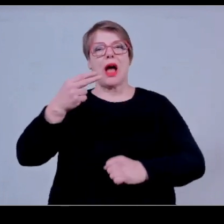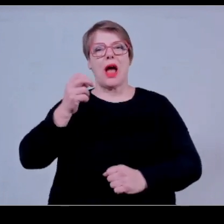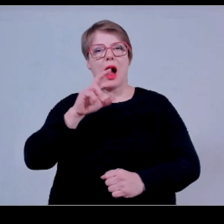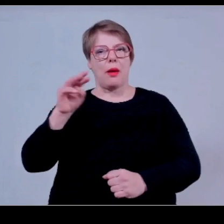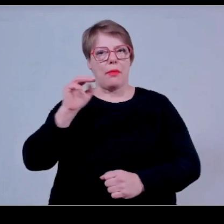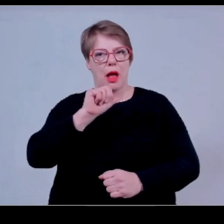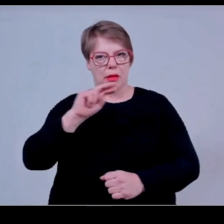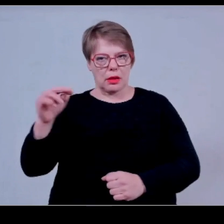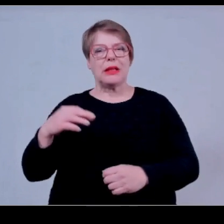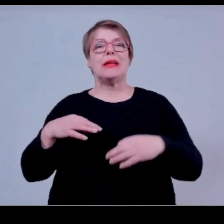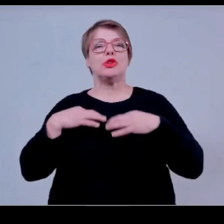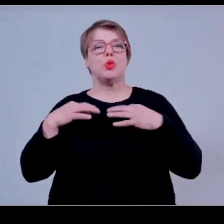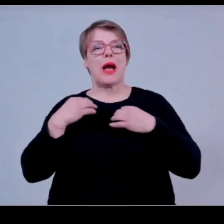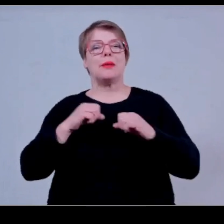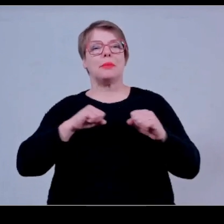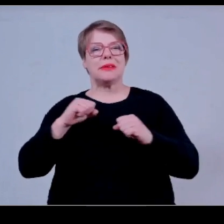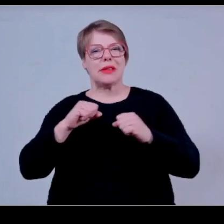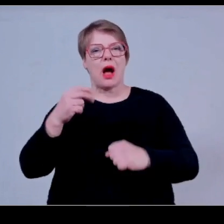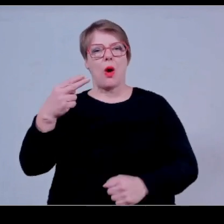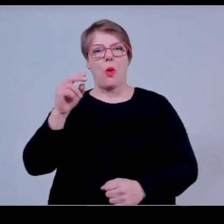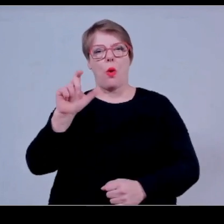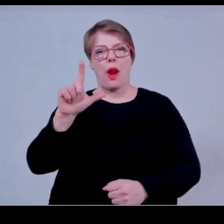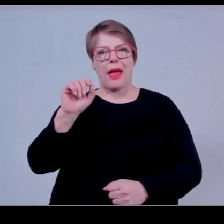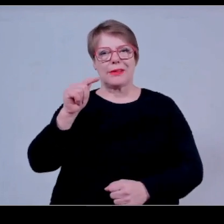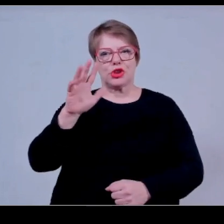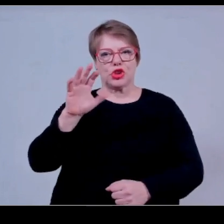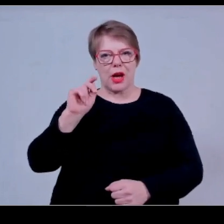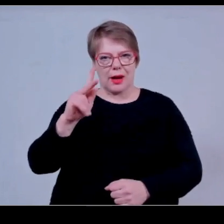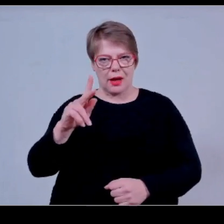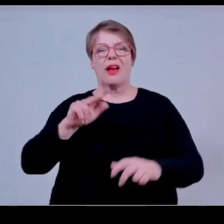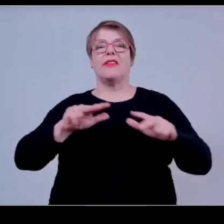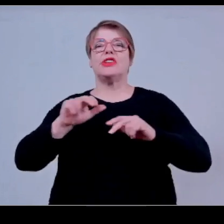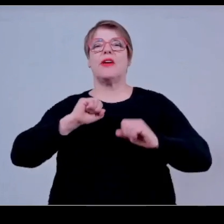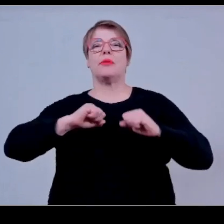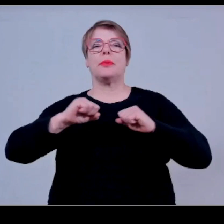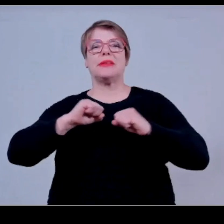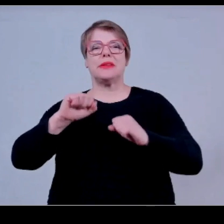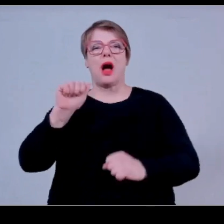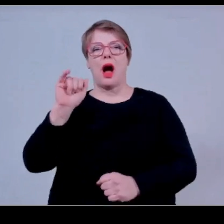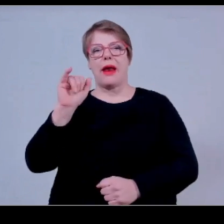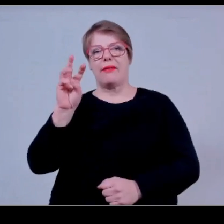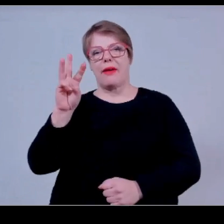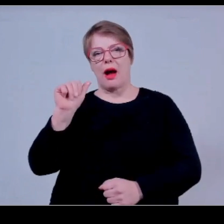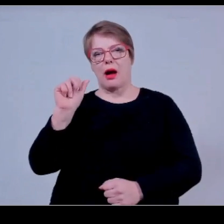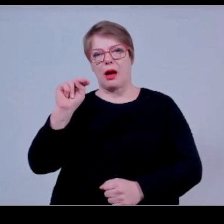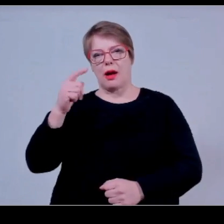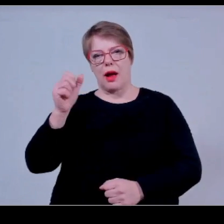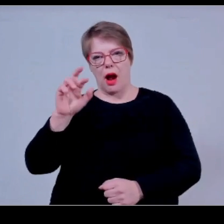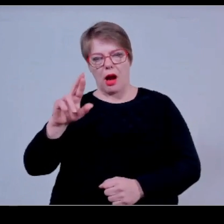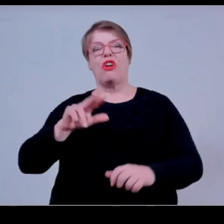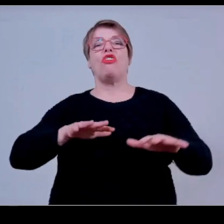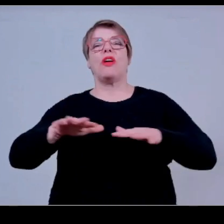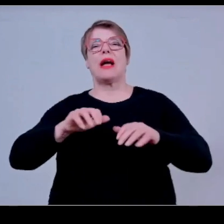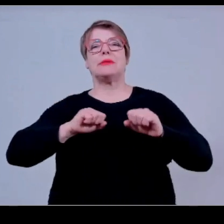Seite zur heutigen Pressekonferenz nach der Sitzung des Bayerischen Ministerrats, die wie immer unter der Leitung des Ministerpräsidenten Dr.